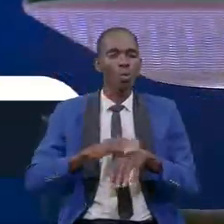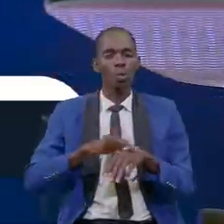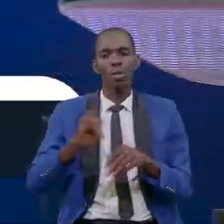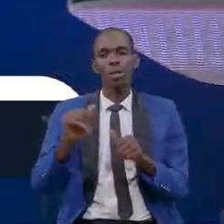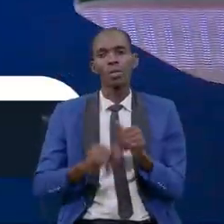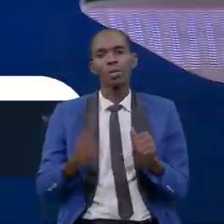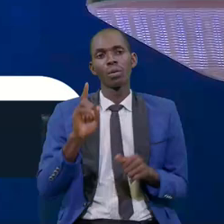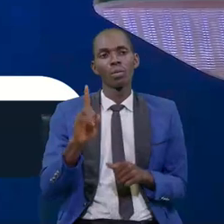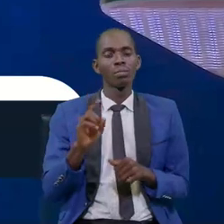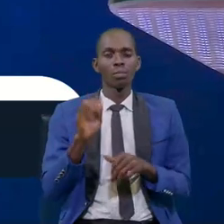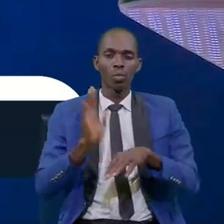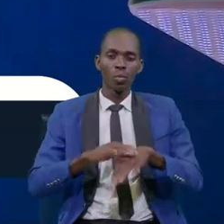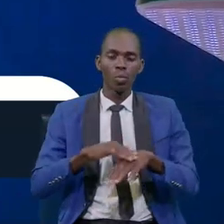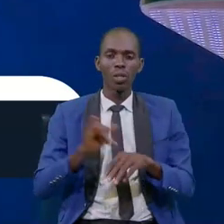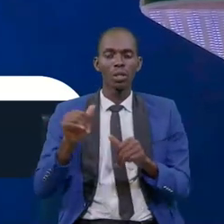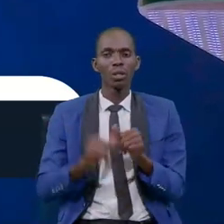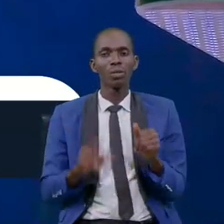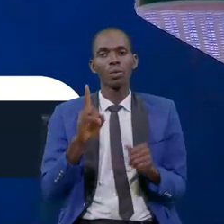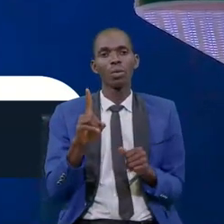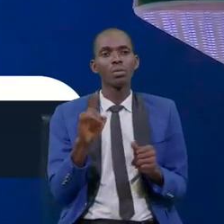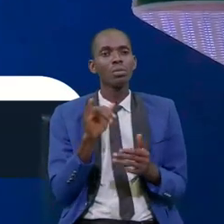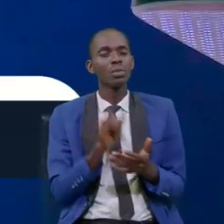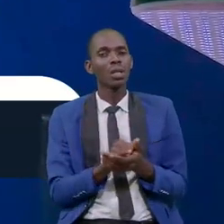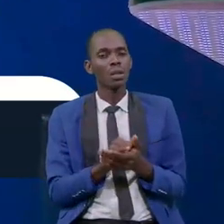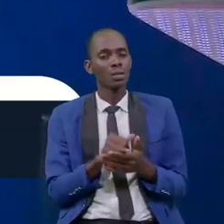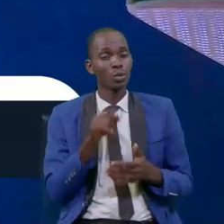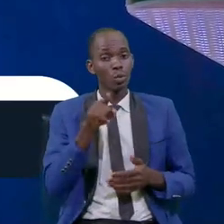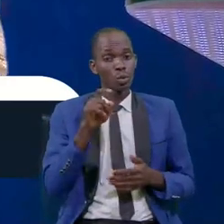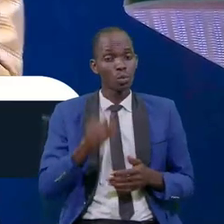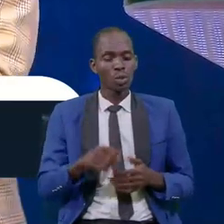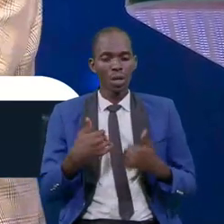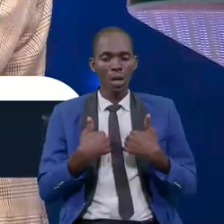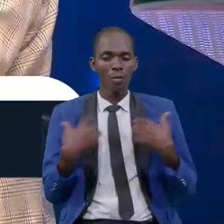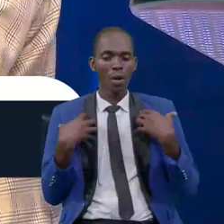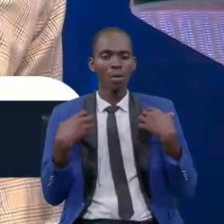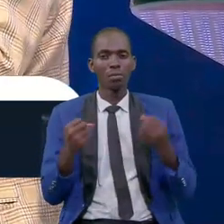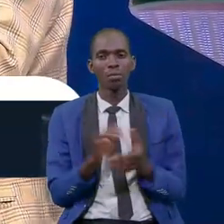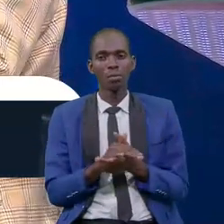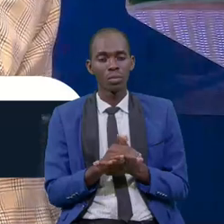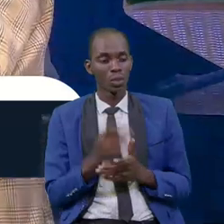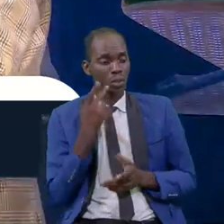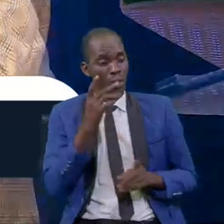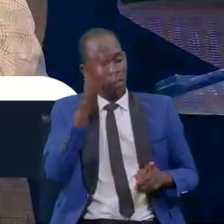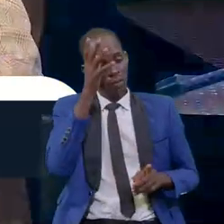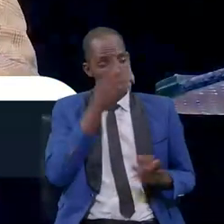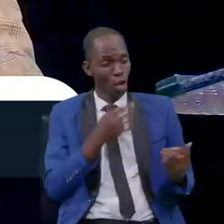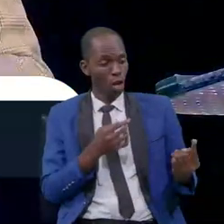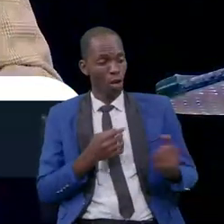Celui que nous annonçons, exhortant tout homme. Alors il faut le courage. Le